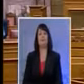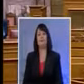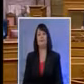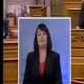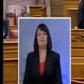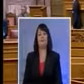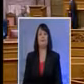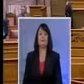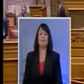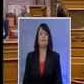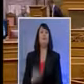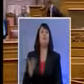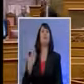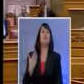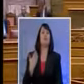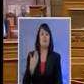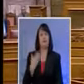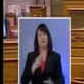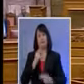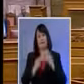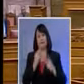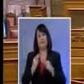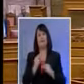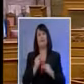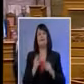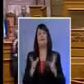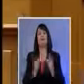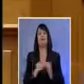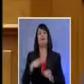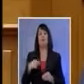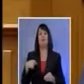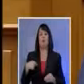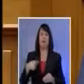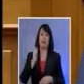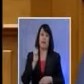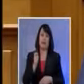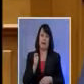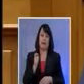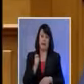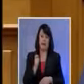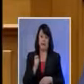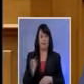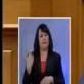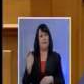Κατά τη διάρκεια της προηγούμενης πρώην μερισίας διατάξεως συζήτησης στη Βουλή,